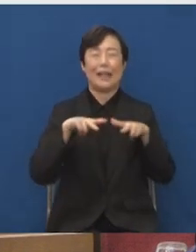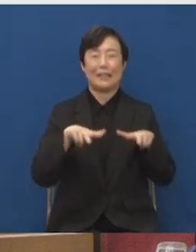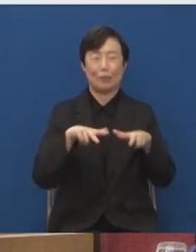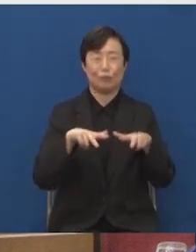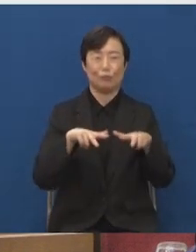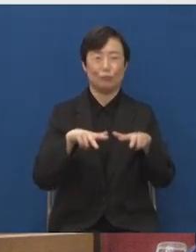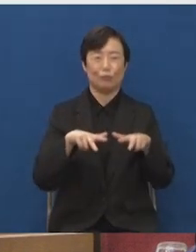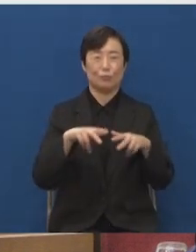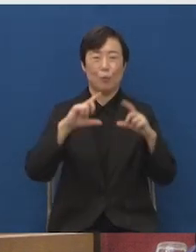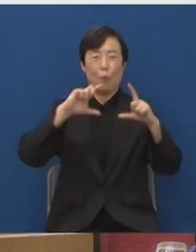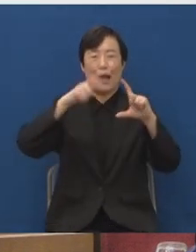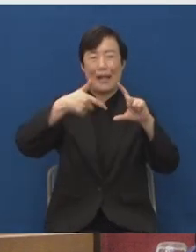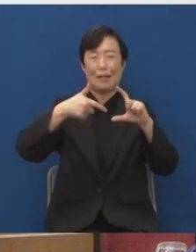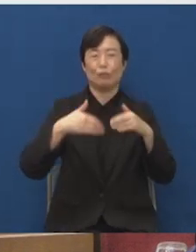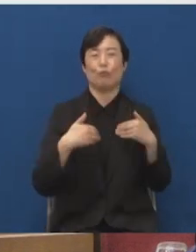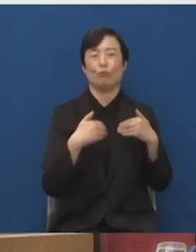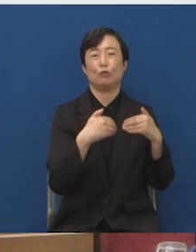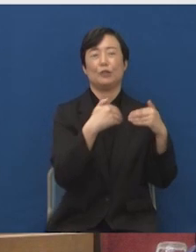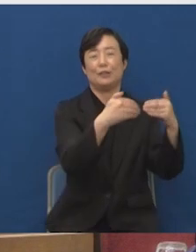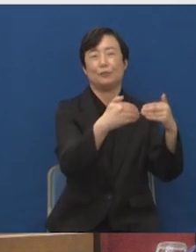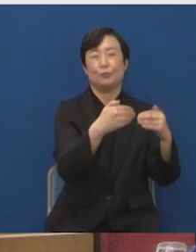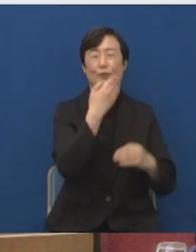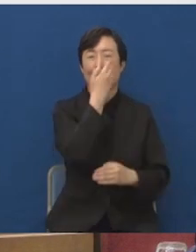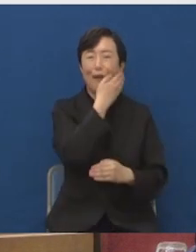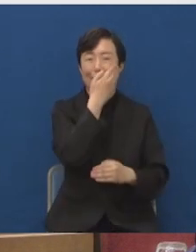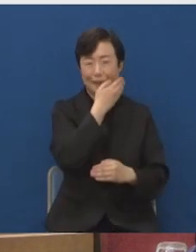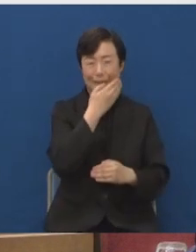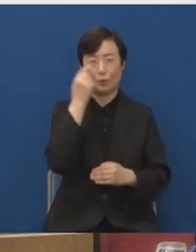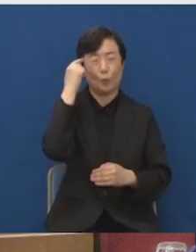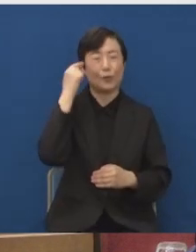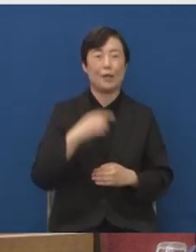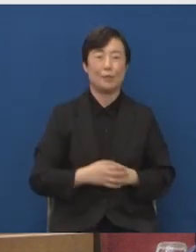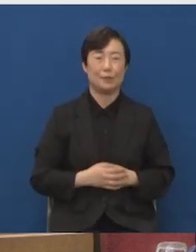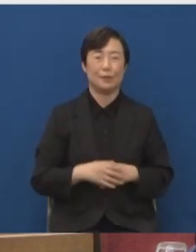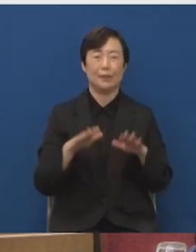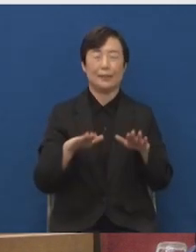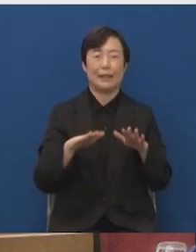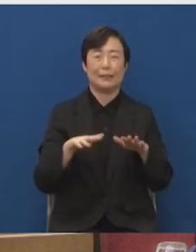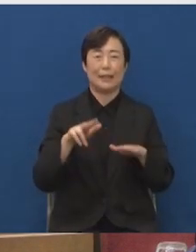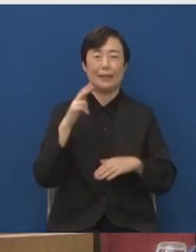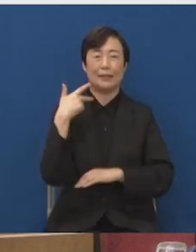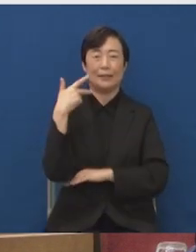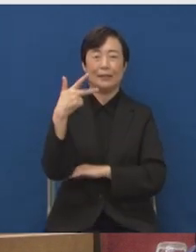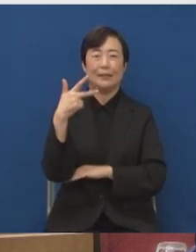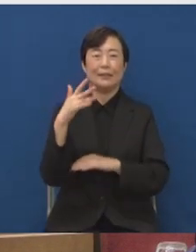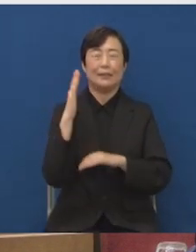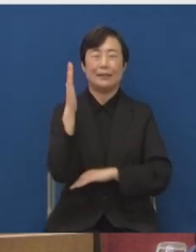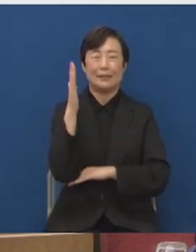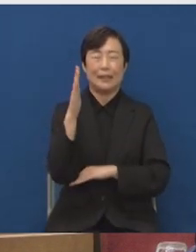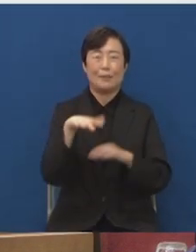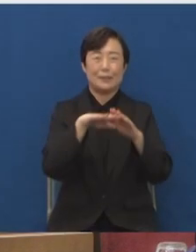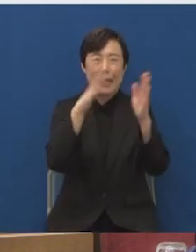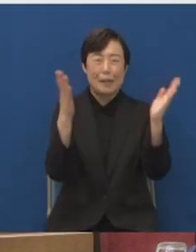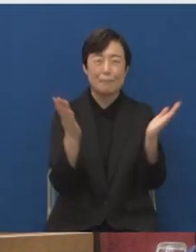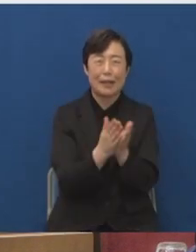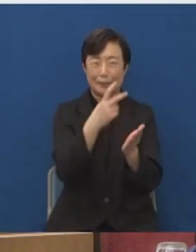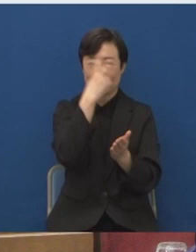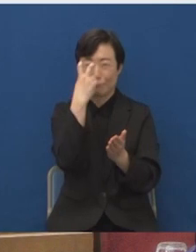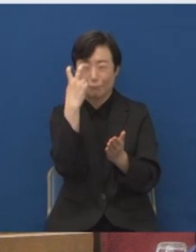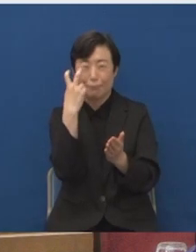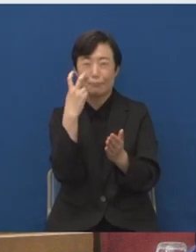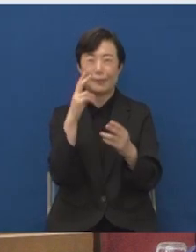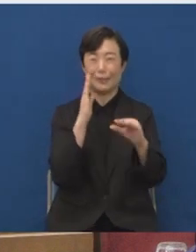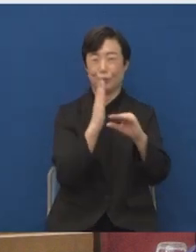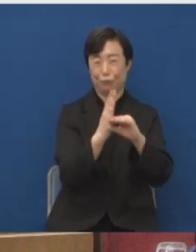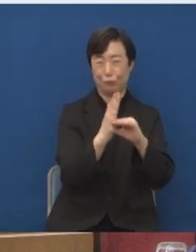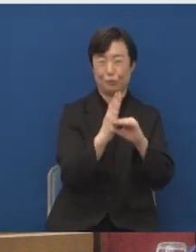を推進していくことが大変重要であります。現在、市政全般について点検を進めているところであり、現状や課題を